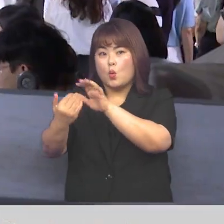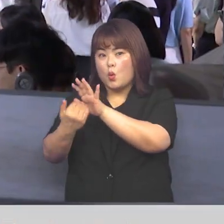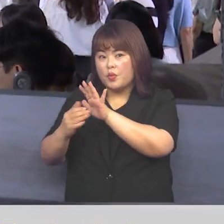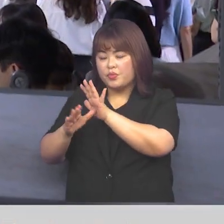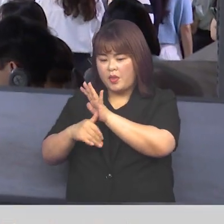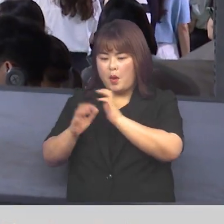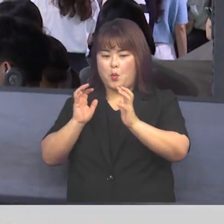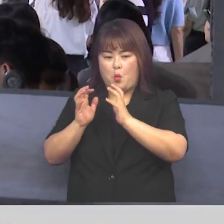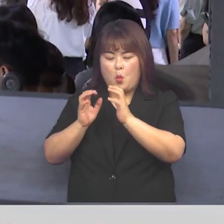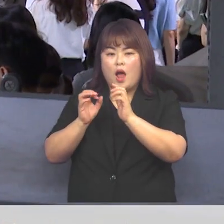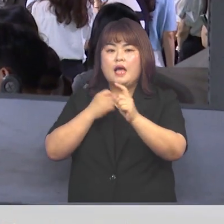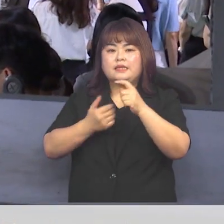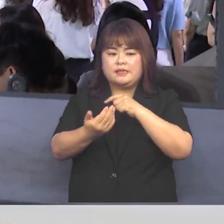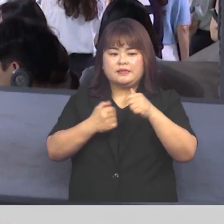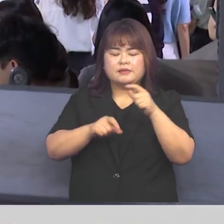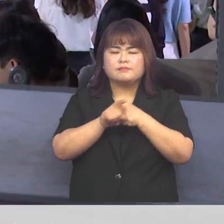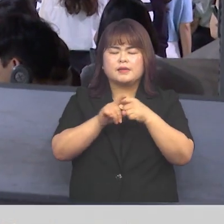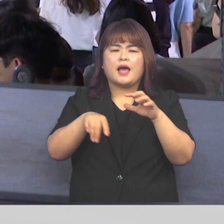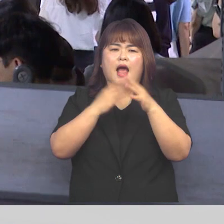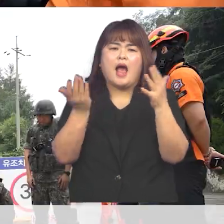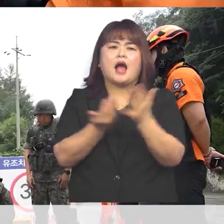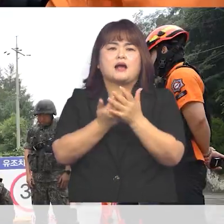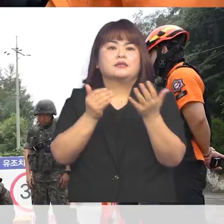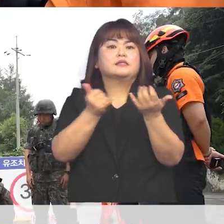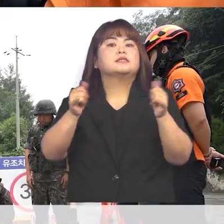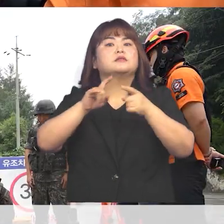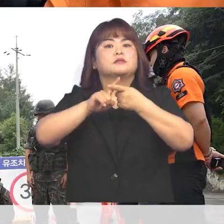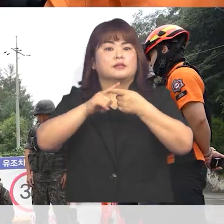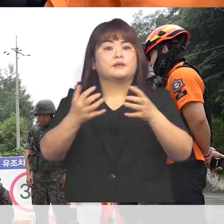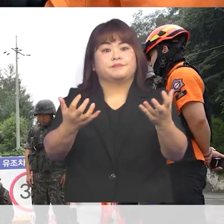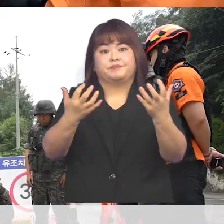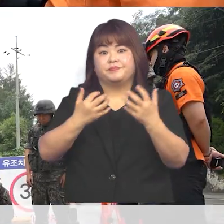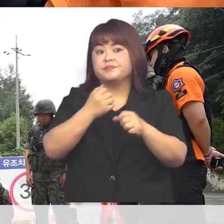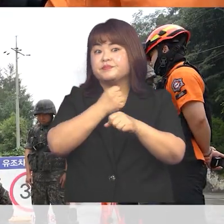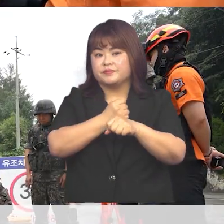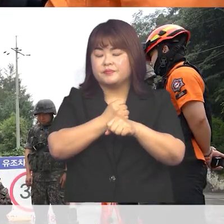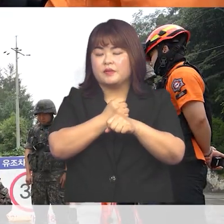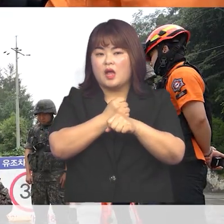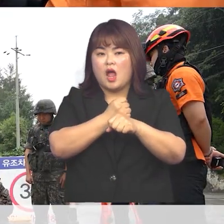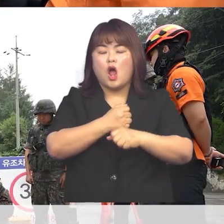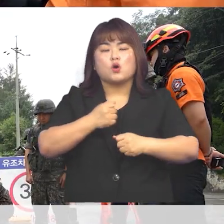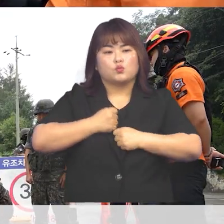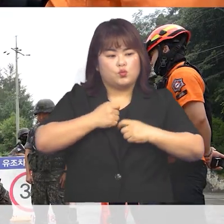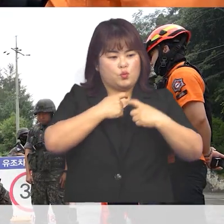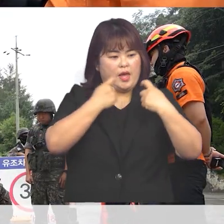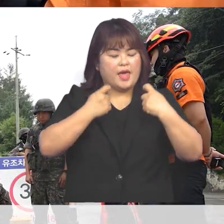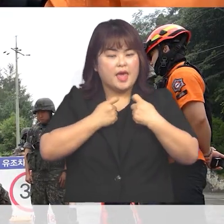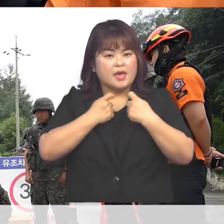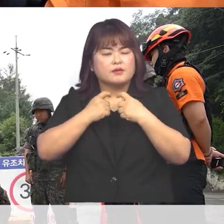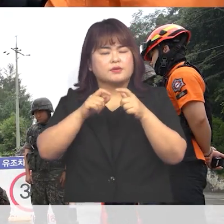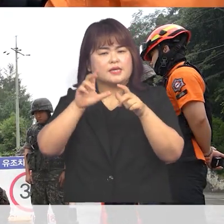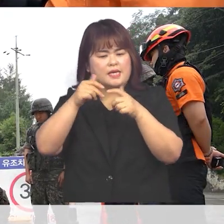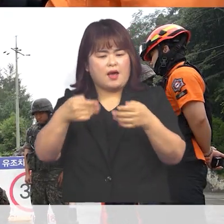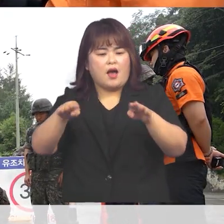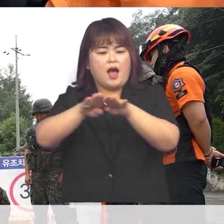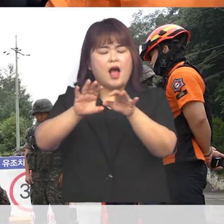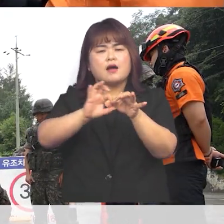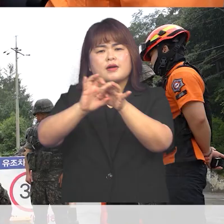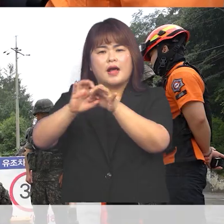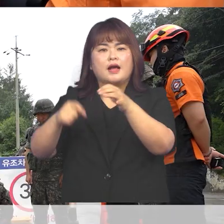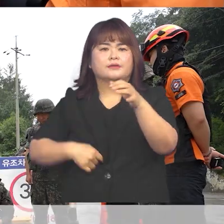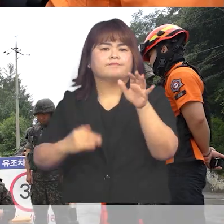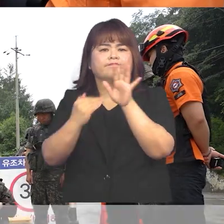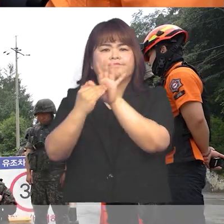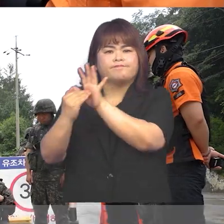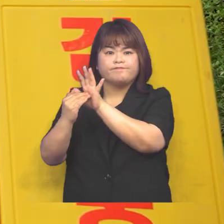전직원이 함께한 민방위훈련 등이 진행됐으며 시는 민관군경소방 등 기관과 통합대응훈련을